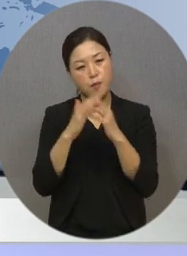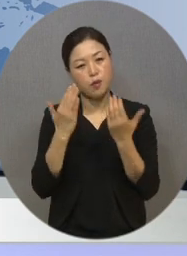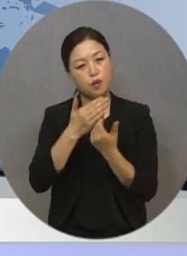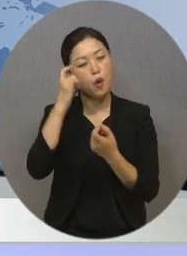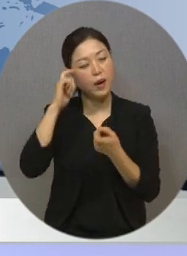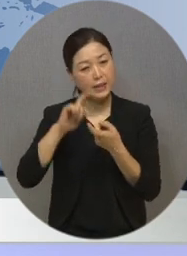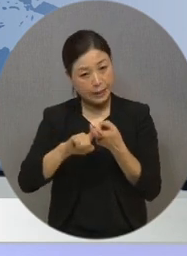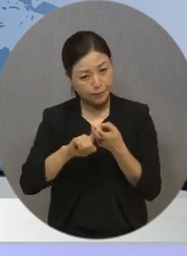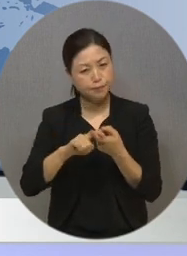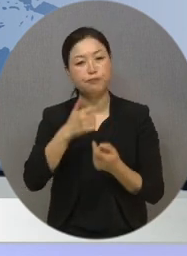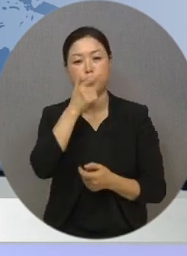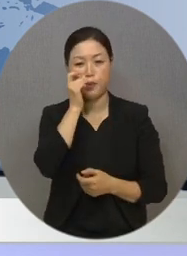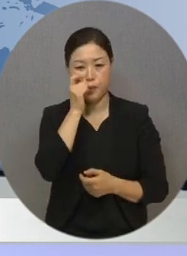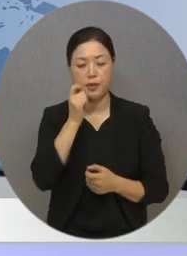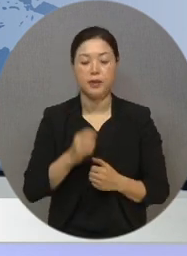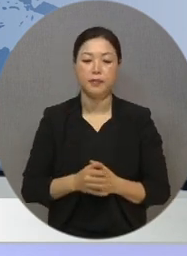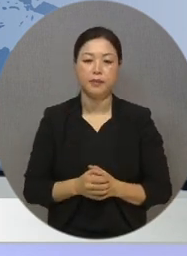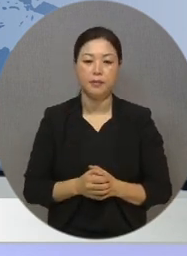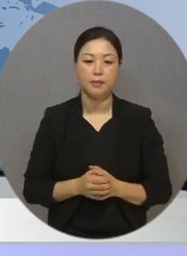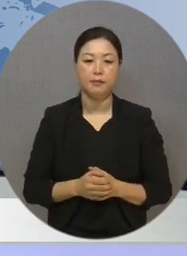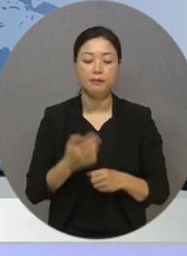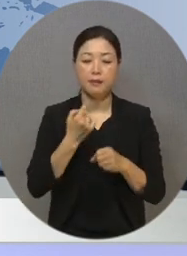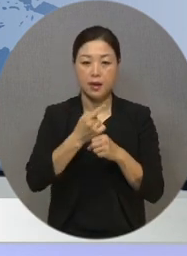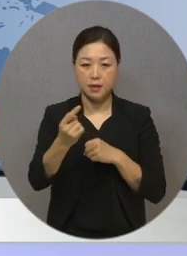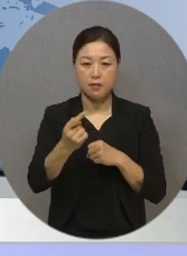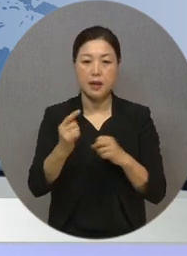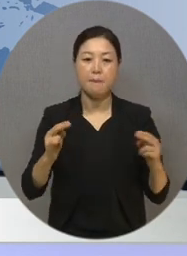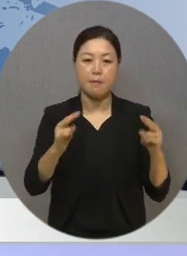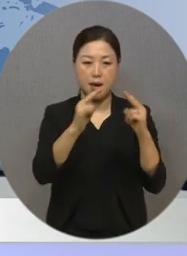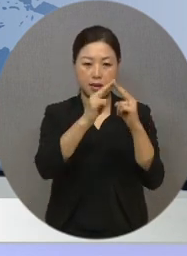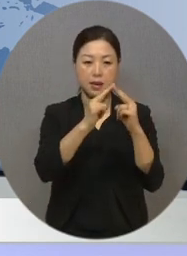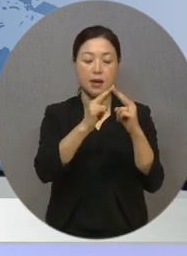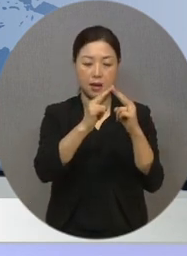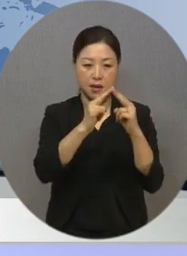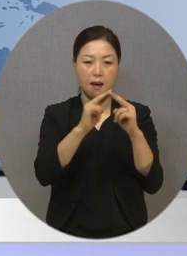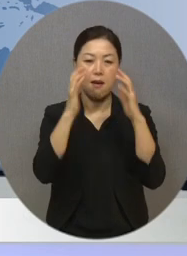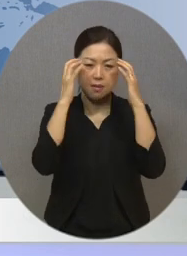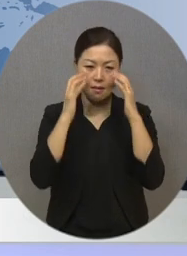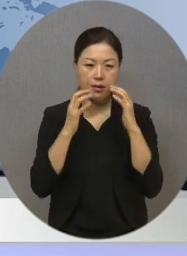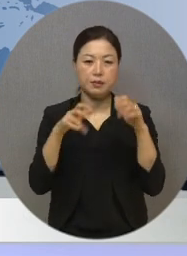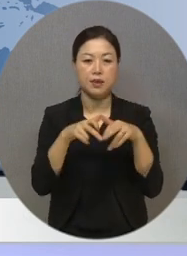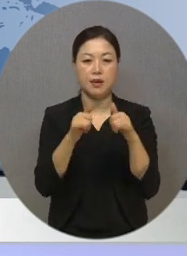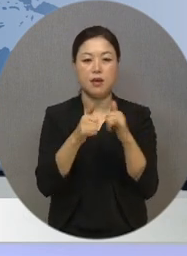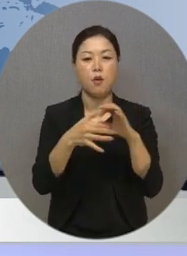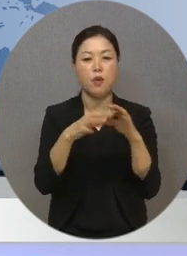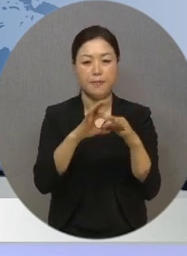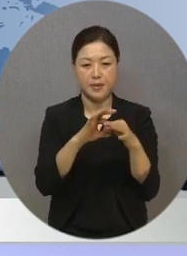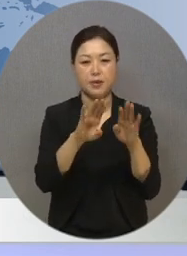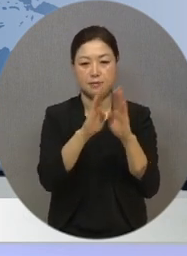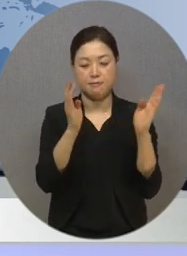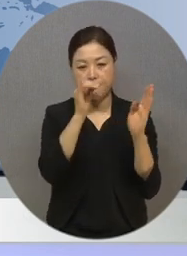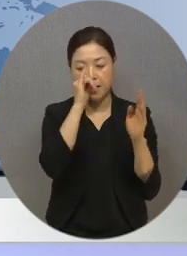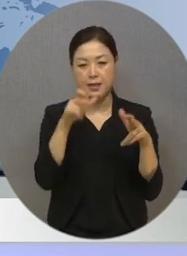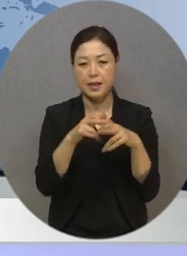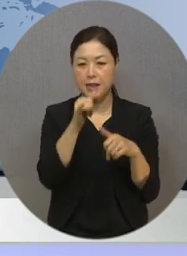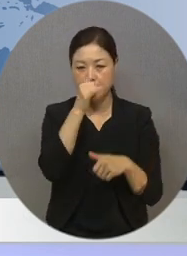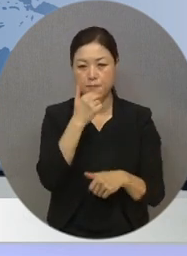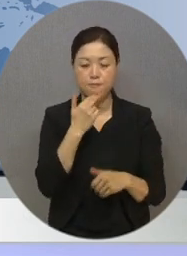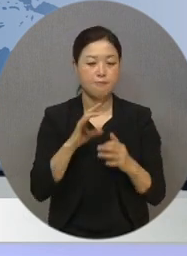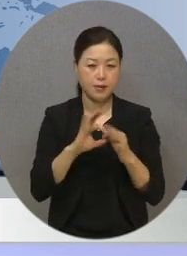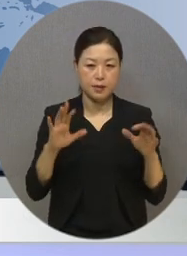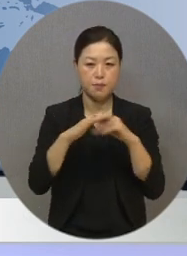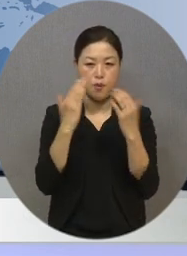관심은 부족해 보입니다 내년엔 파리에서 하계 패럴림픽이 열리죠 장애의 유물을 떠나 모두가